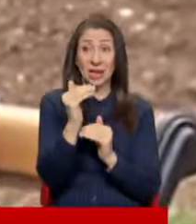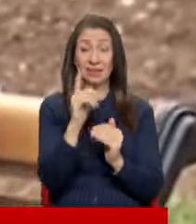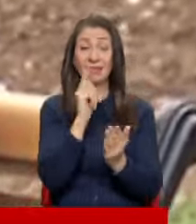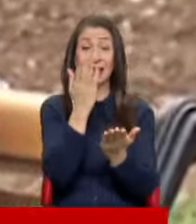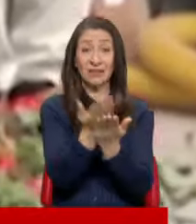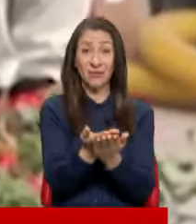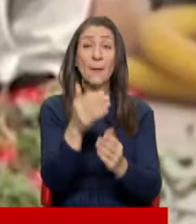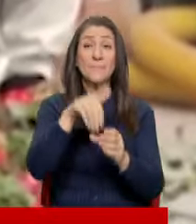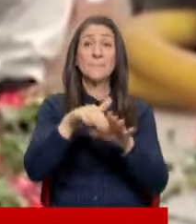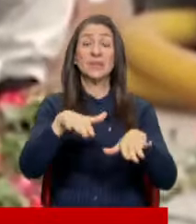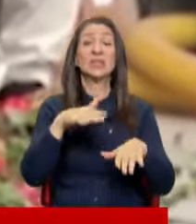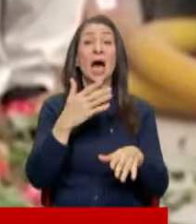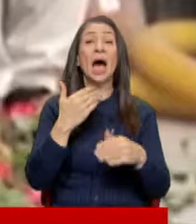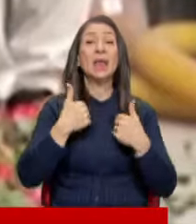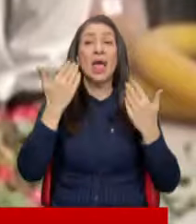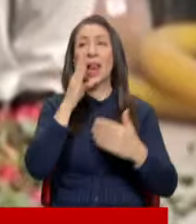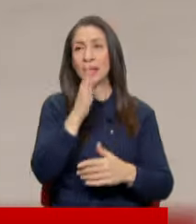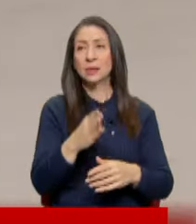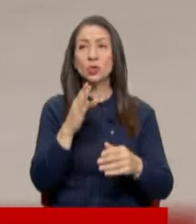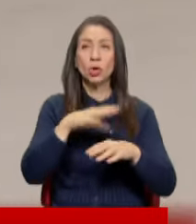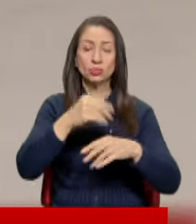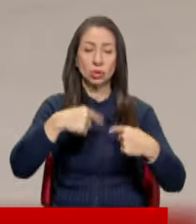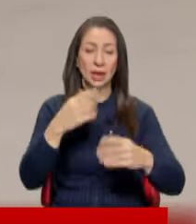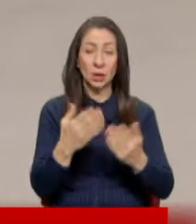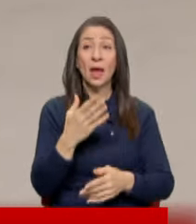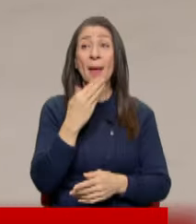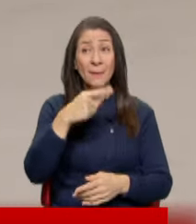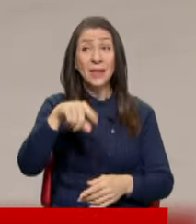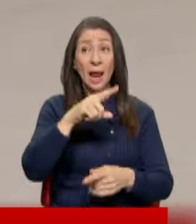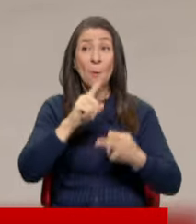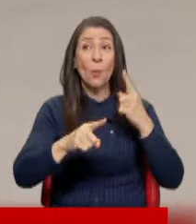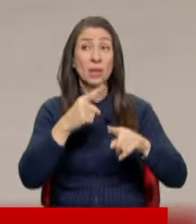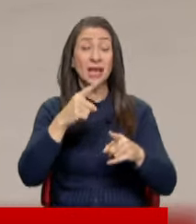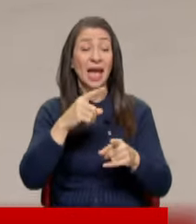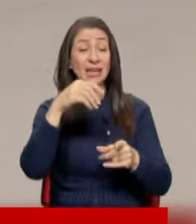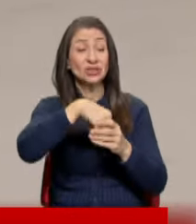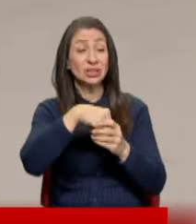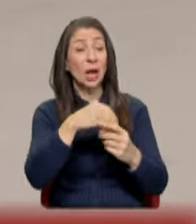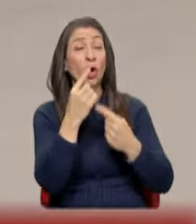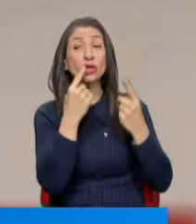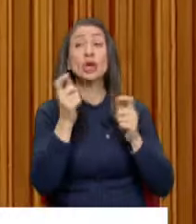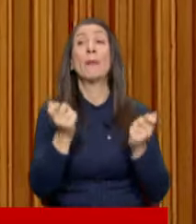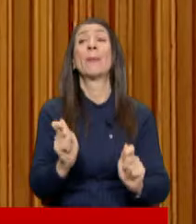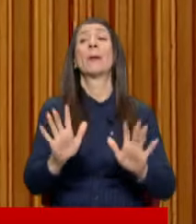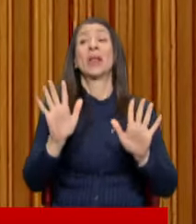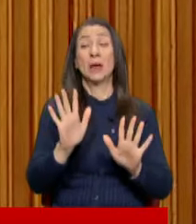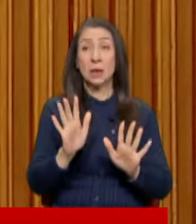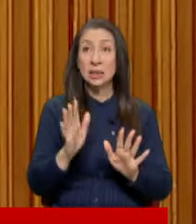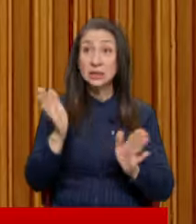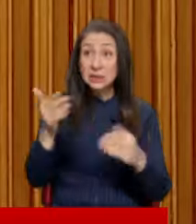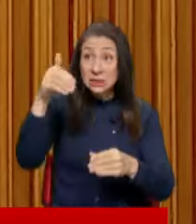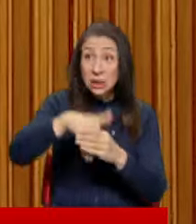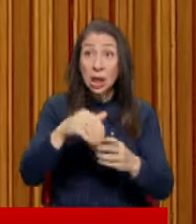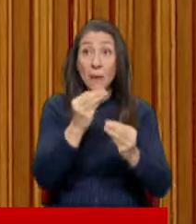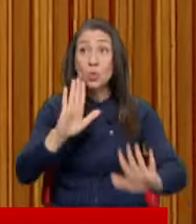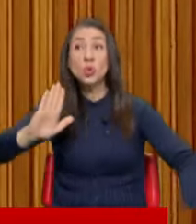teklif is meclis Adalet komisyonunda kabul edildi emekliler siyasete malzeme olmamalıdır sandıkta en